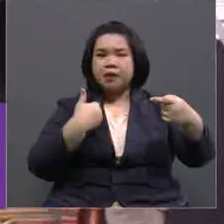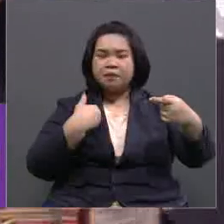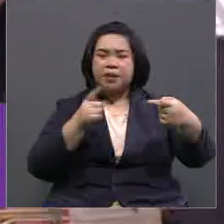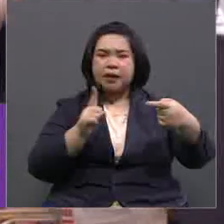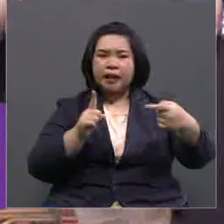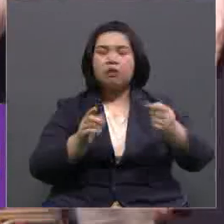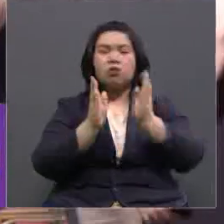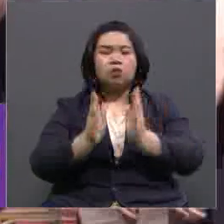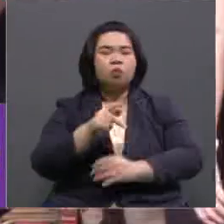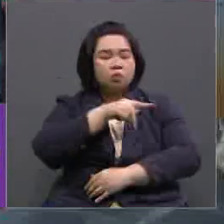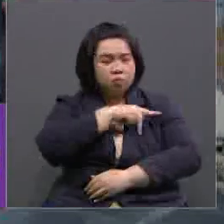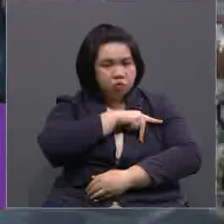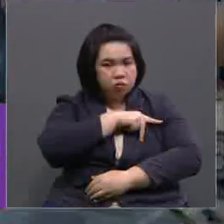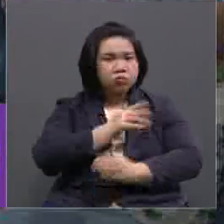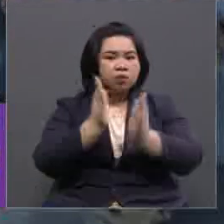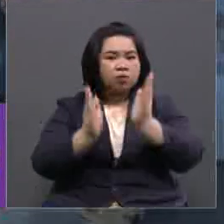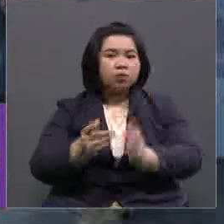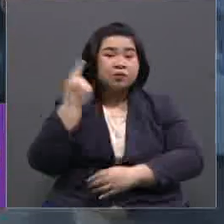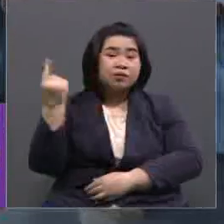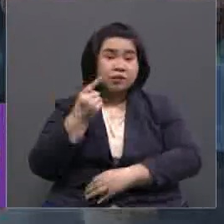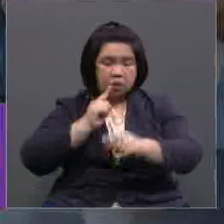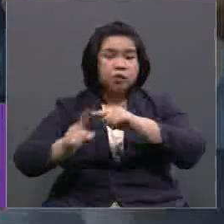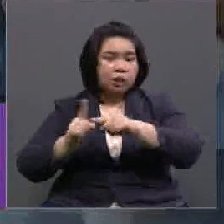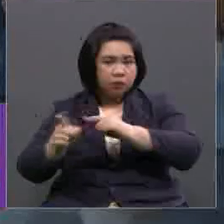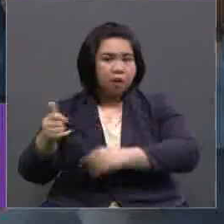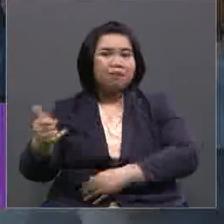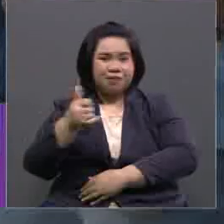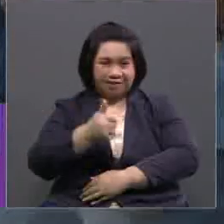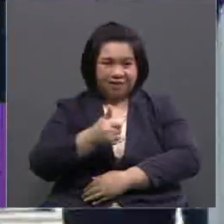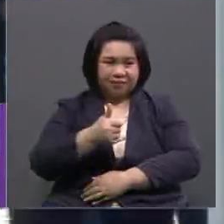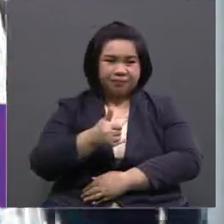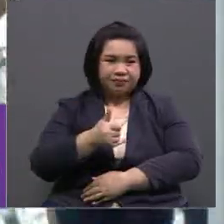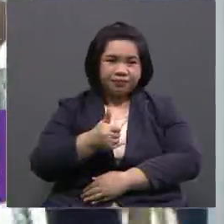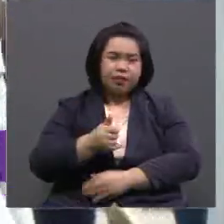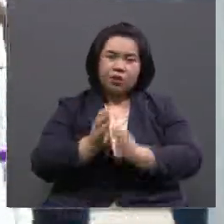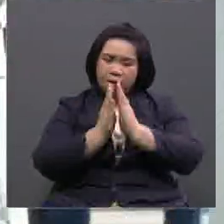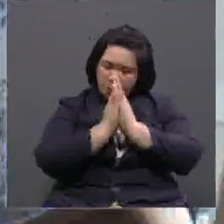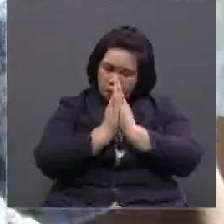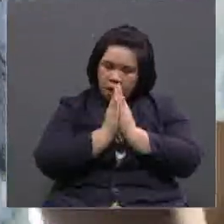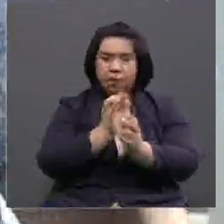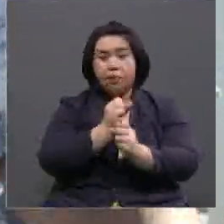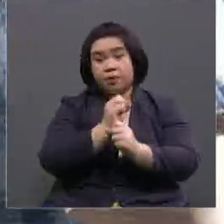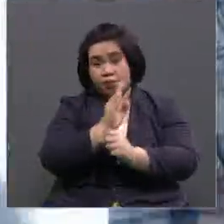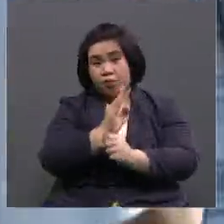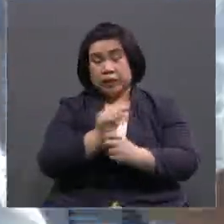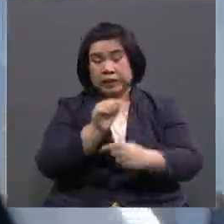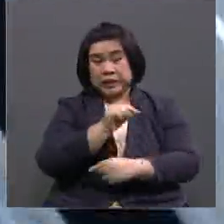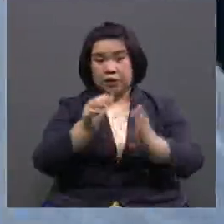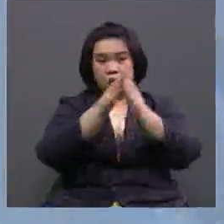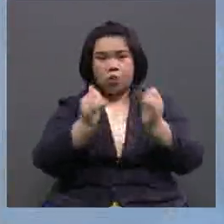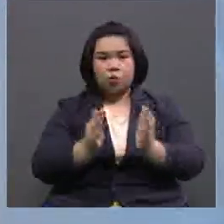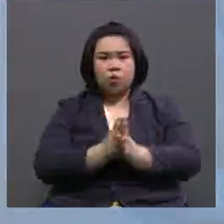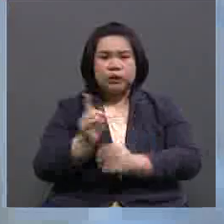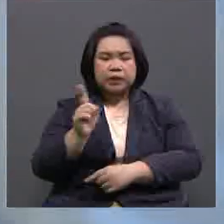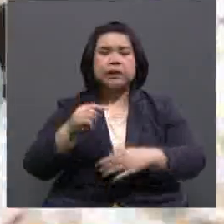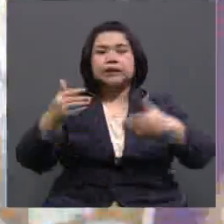ก็มีพุทธศาสนิกชนไทยแล้วก็นักท่องเที่ยวชาวต่างชาติจำนวนมากค่ะเดินทางมาทำบุญไหว้พระที่วัดซึ่งทางวัดเองค่ะก็มี